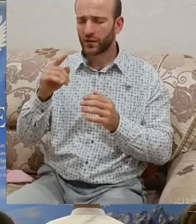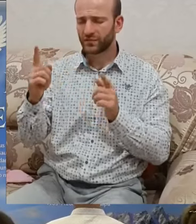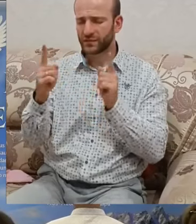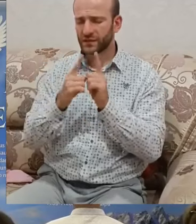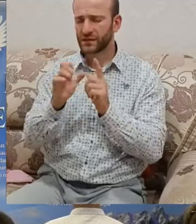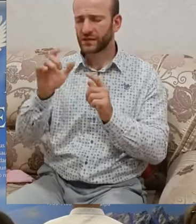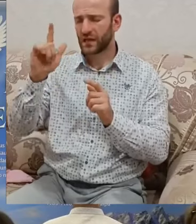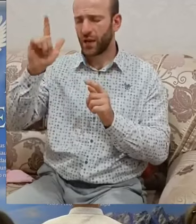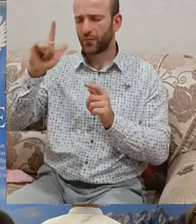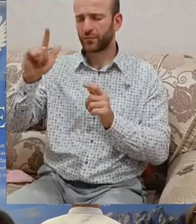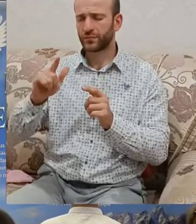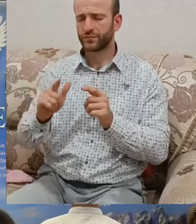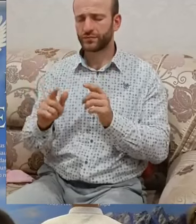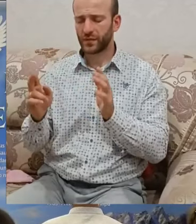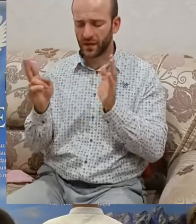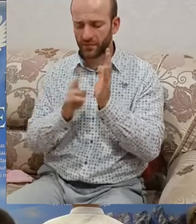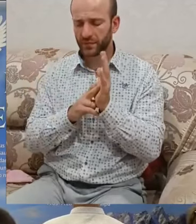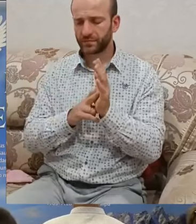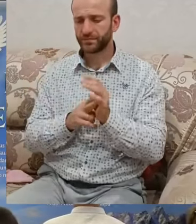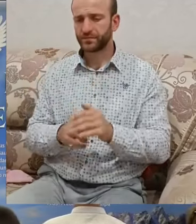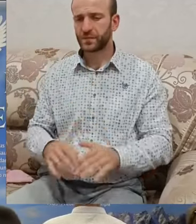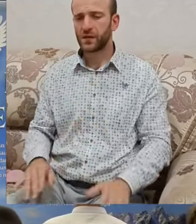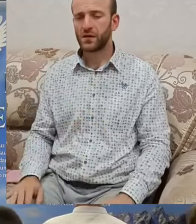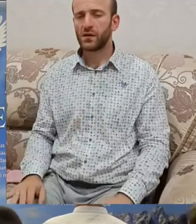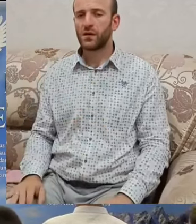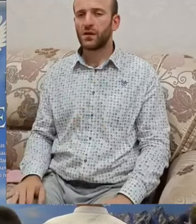Иисус. Amen. Amen.